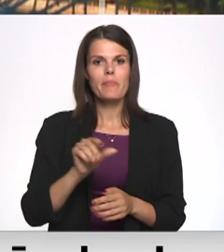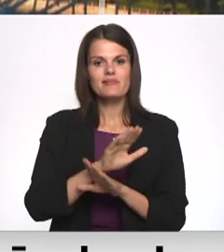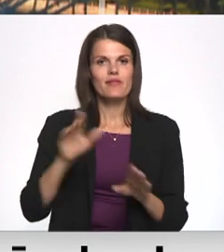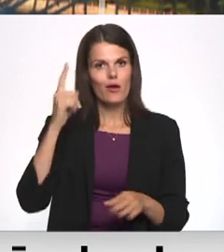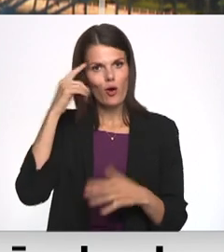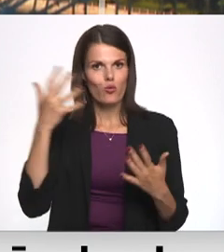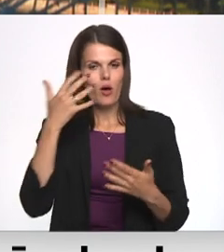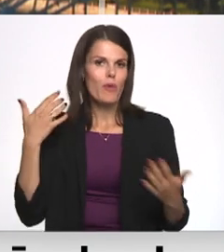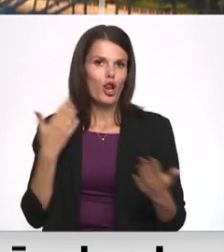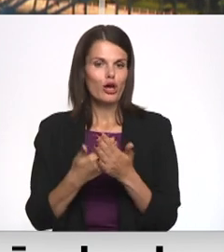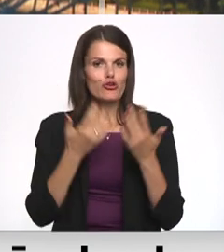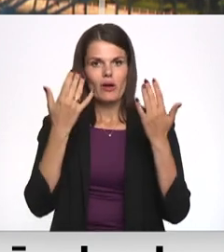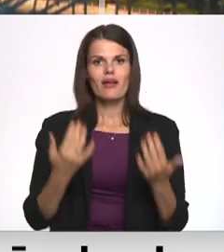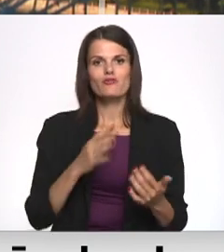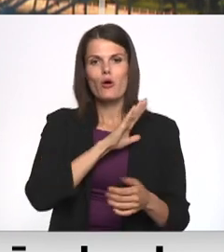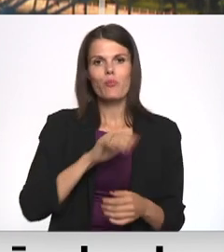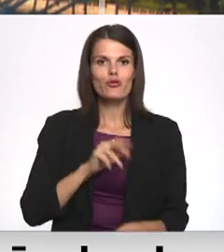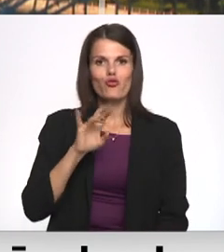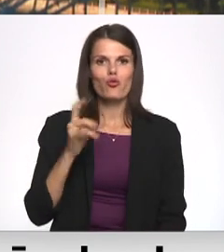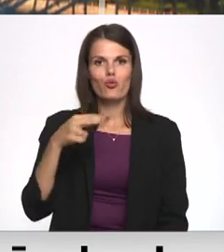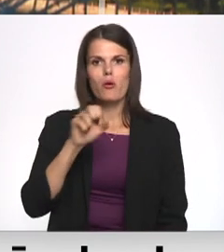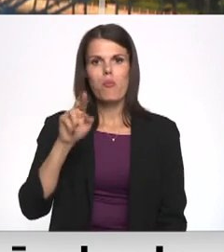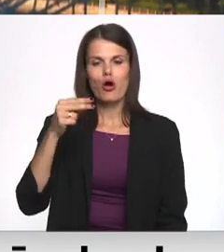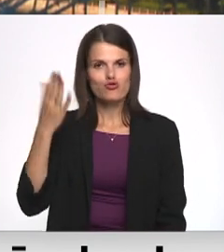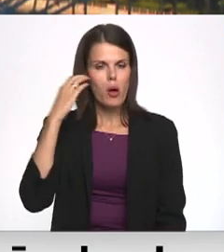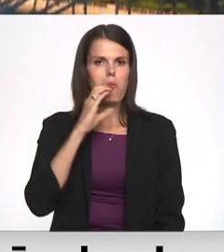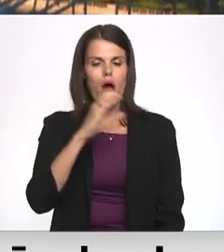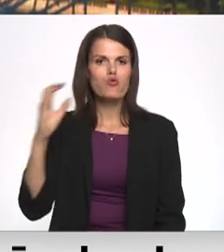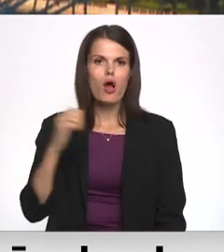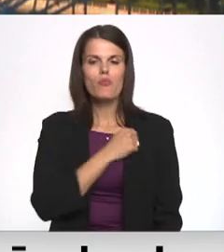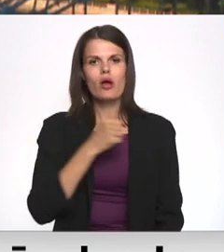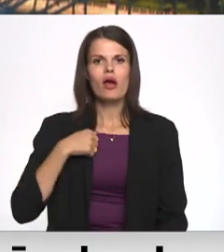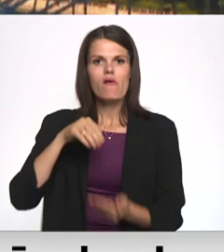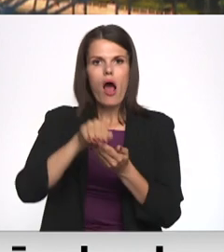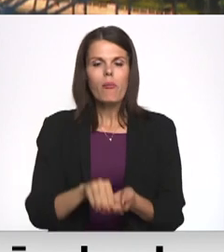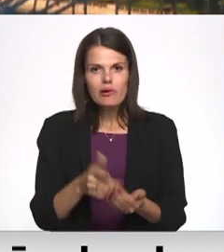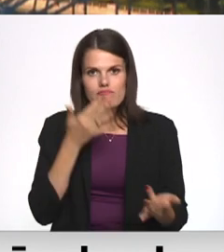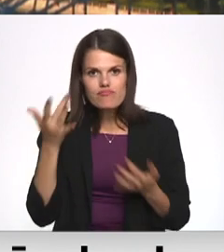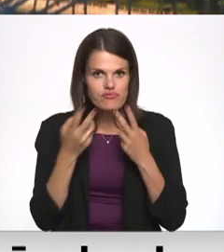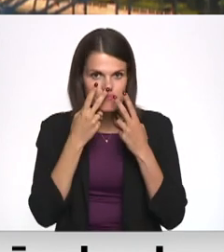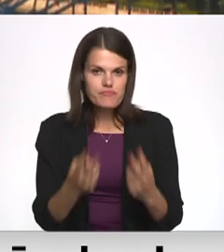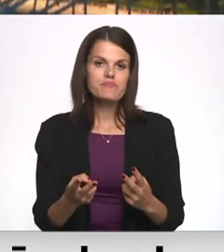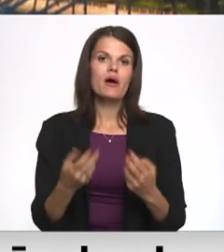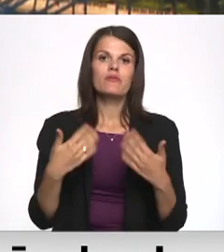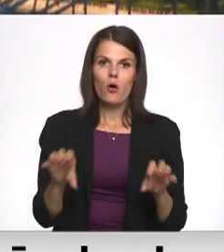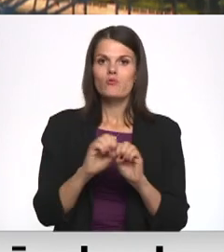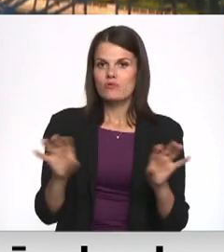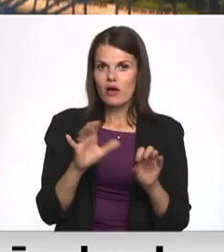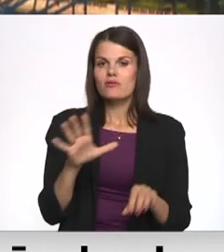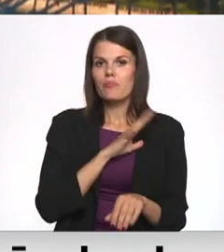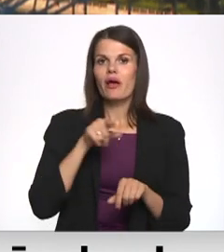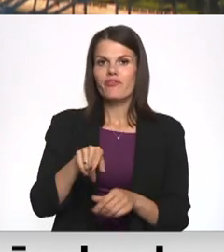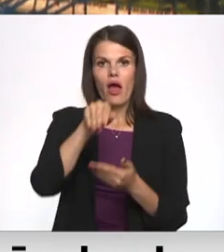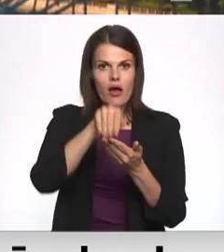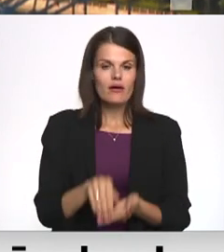līdz šim. Tāds ir rezultāts pēc Rudbāržu padomju karavīru kapos apglabāto ekshumēšanas. Jo stāstījām, ka šie kapi